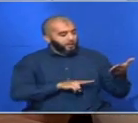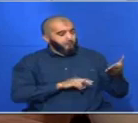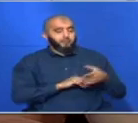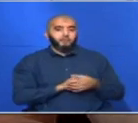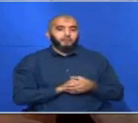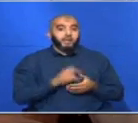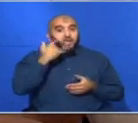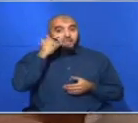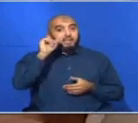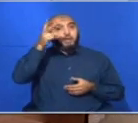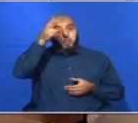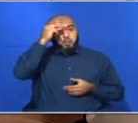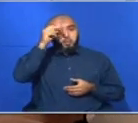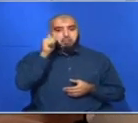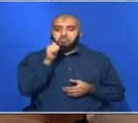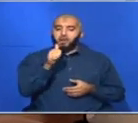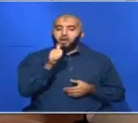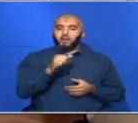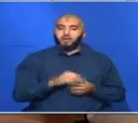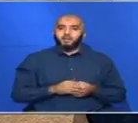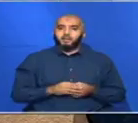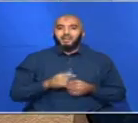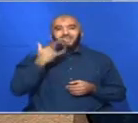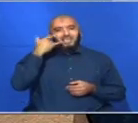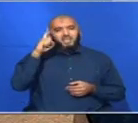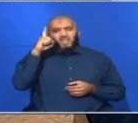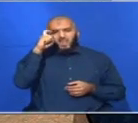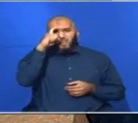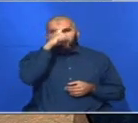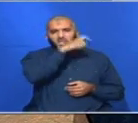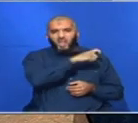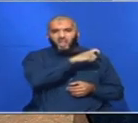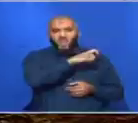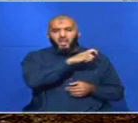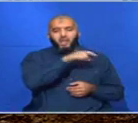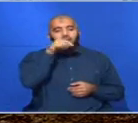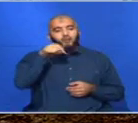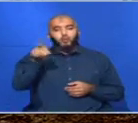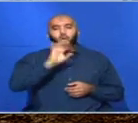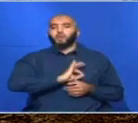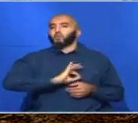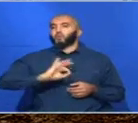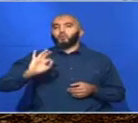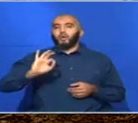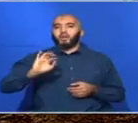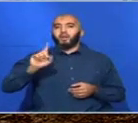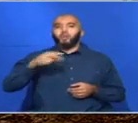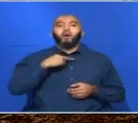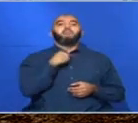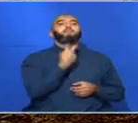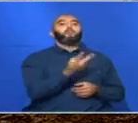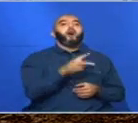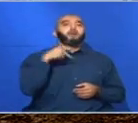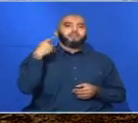فذلك جميل وان عثر عليك ذلك فاعلم بان الاصوات التي تحدثها